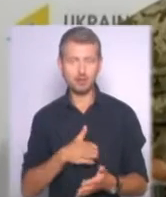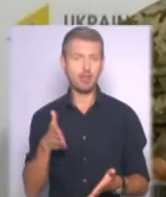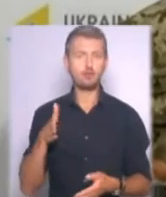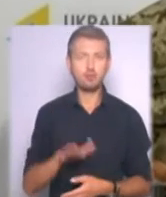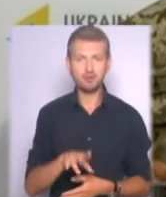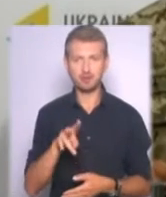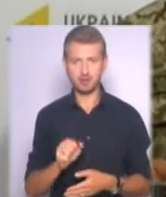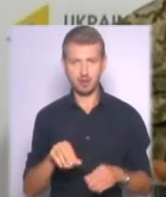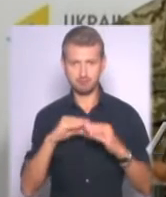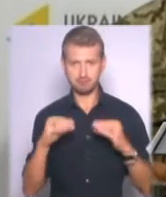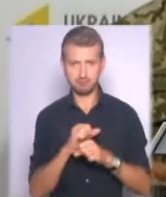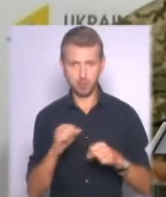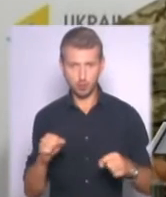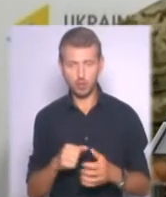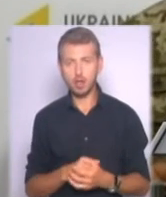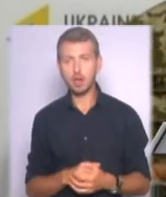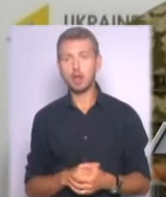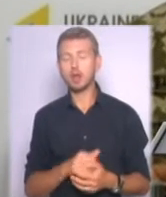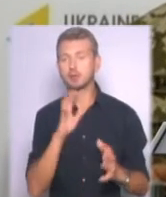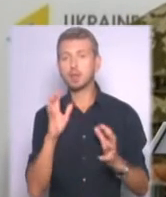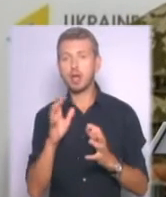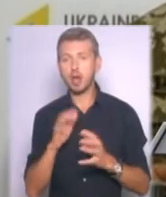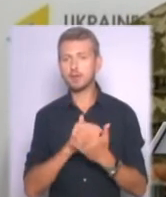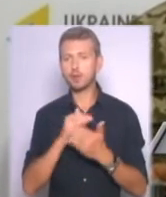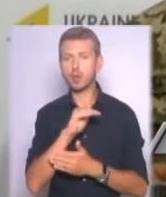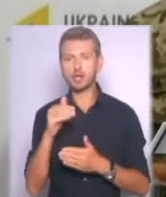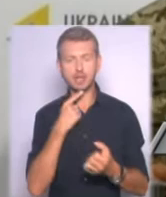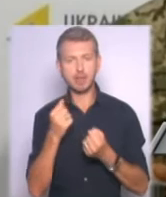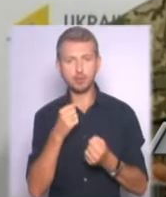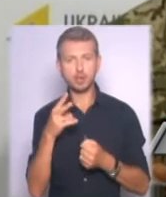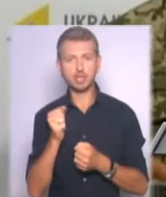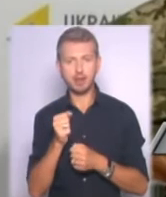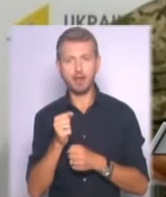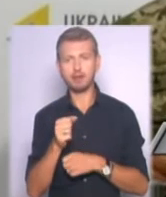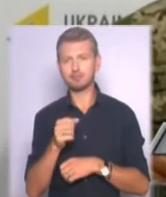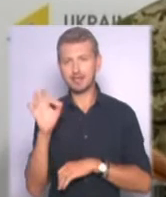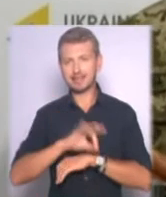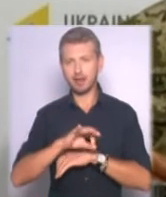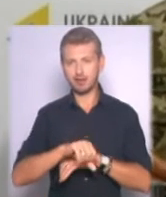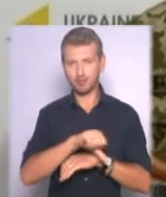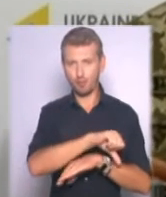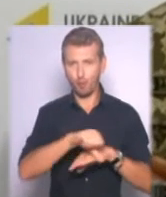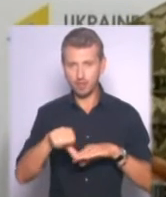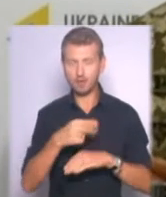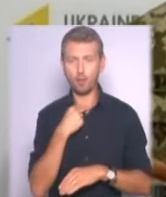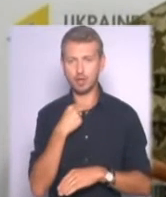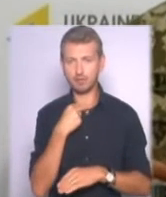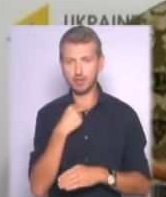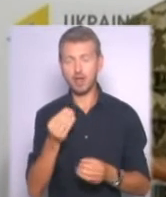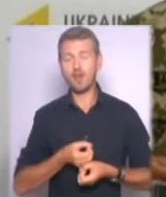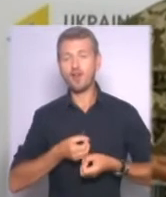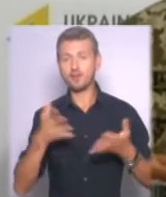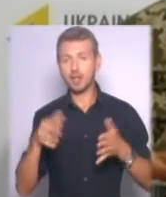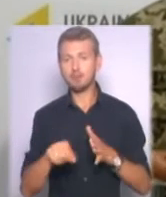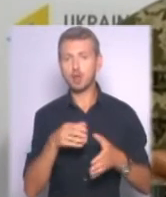Зберігається високий рівень напруги на західних околицях Горлівки. Вдень банда формування обстріляли